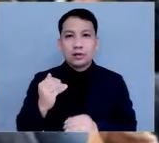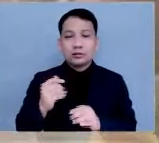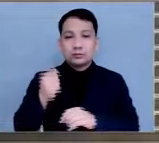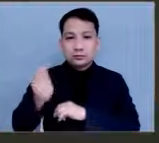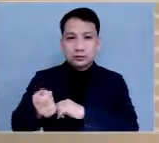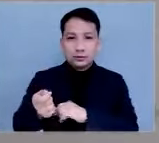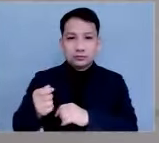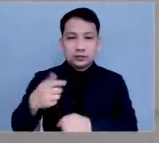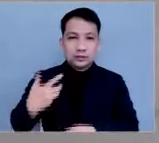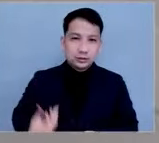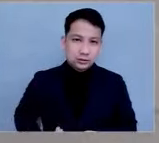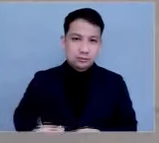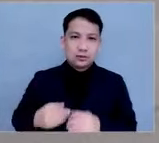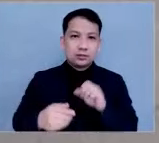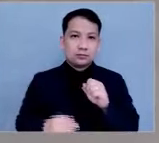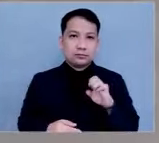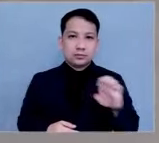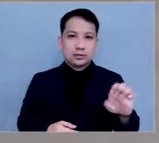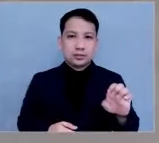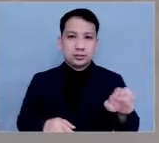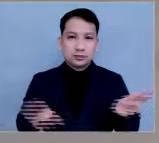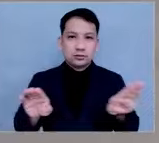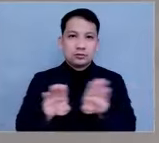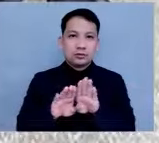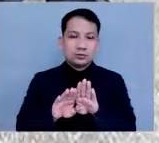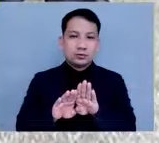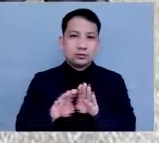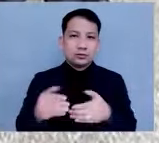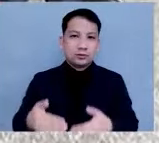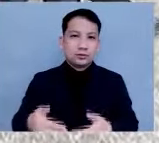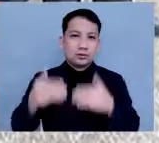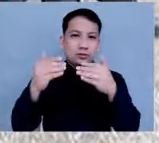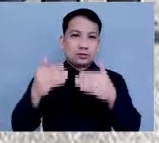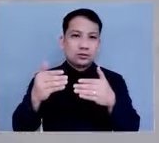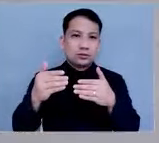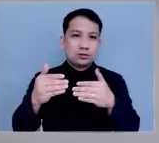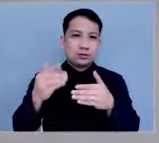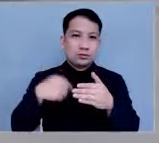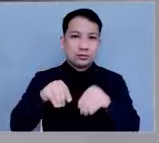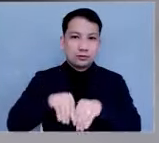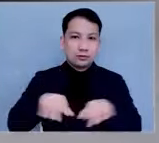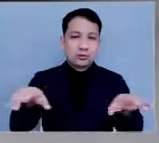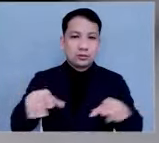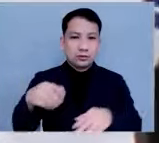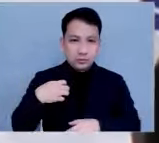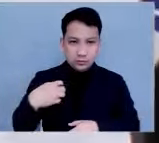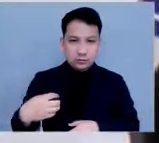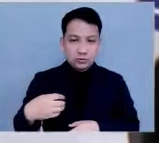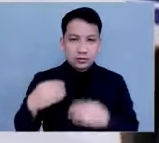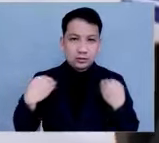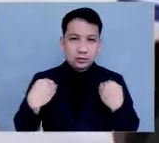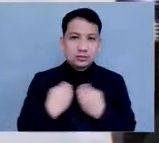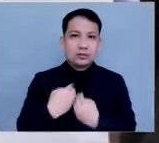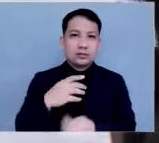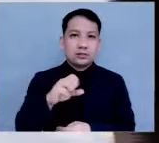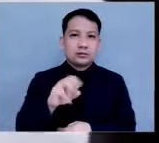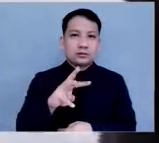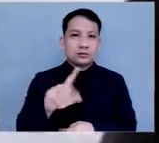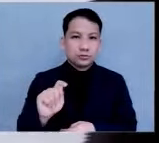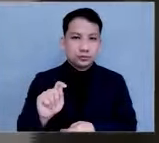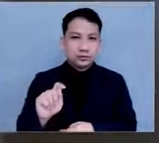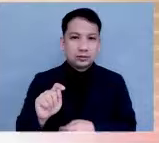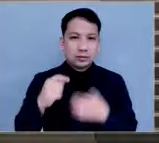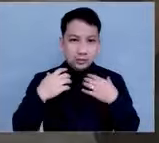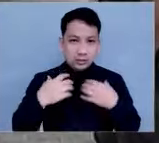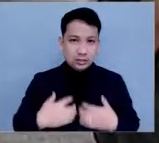graft case. Isinara pa ang kalsada sa harap ng gusali habang nakakalat ang mga pulis at ilang miyembro ng SWAT na